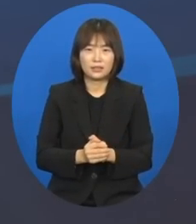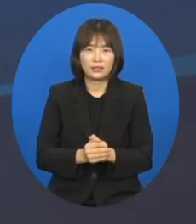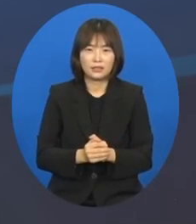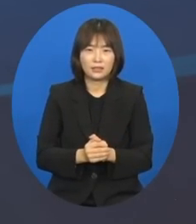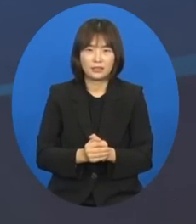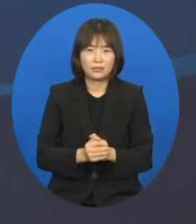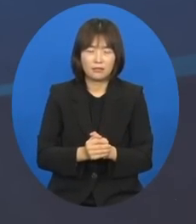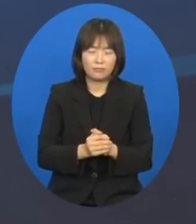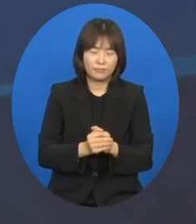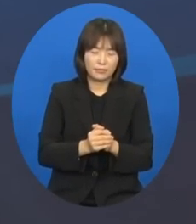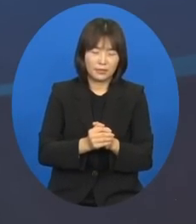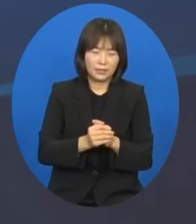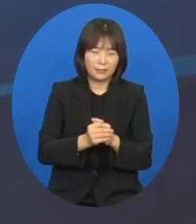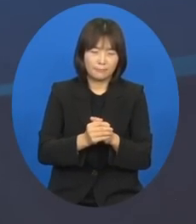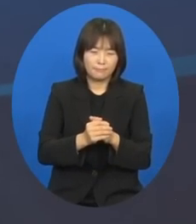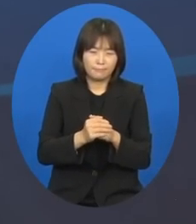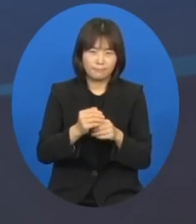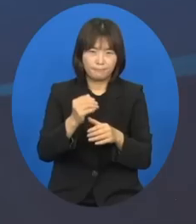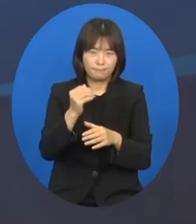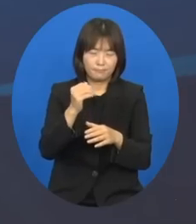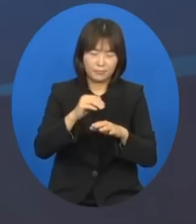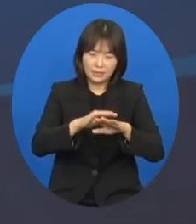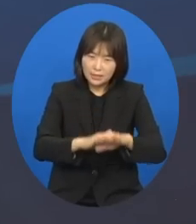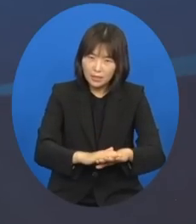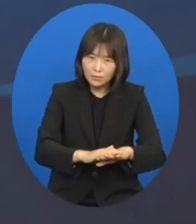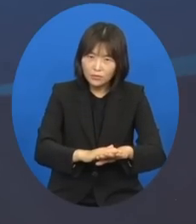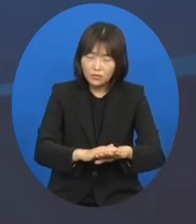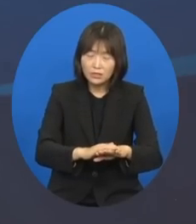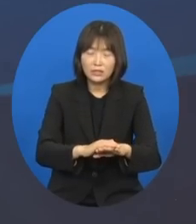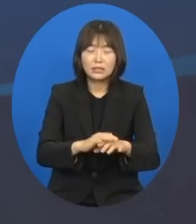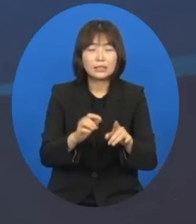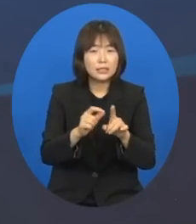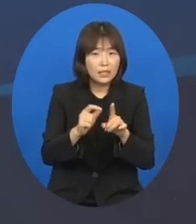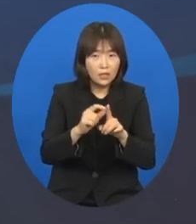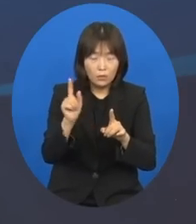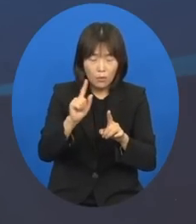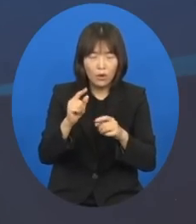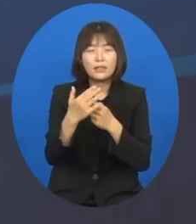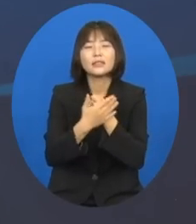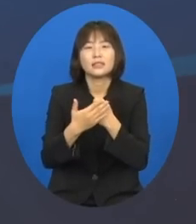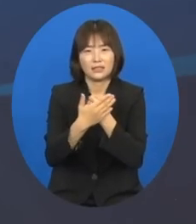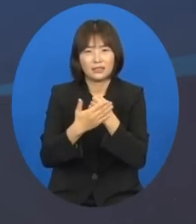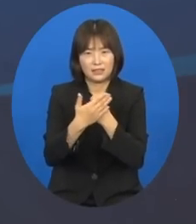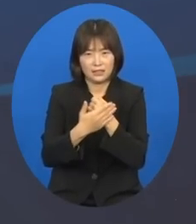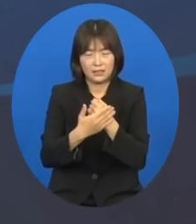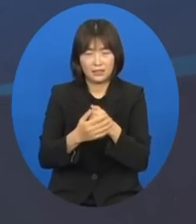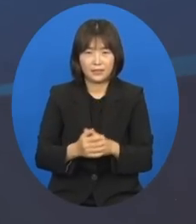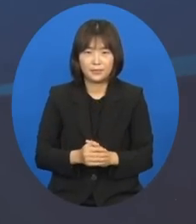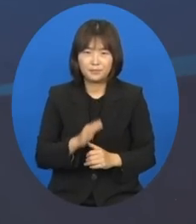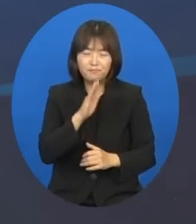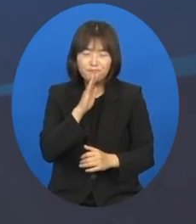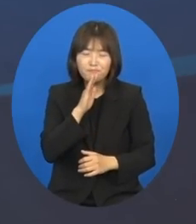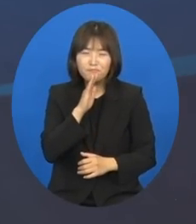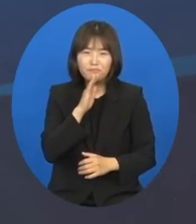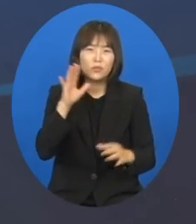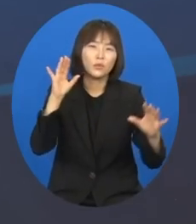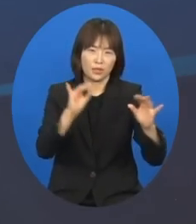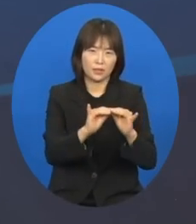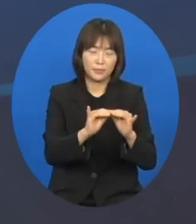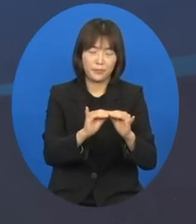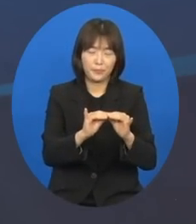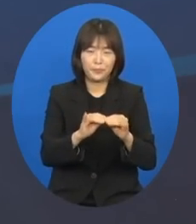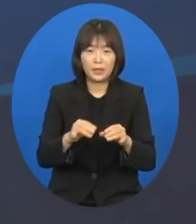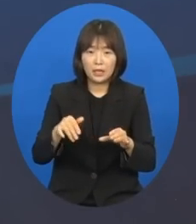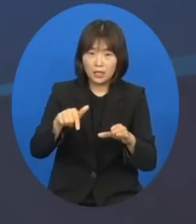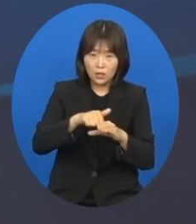있는 단어는 은혜라는 단어다 그렇게 이야기를 합니다 참 맞는 말 같아요 기독교 2000년